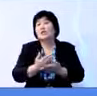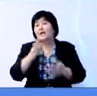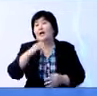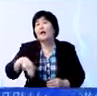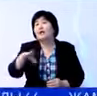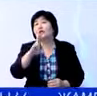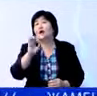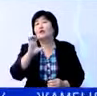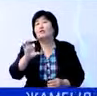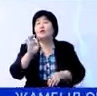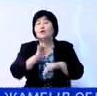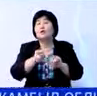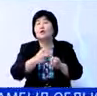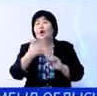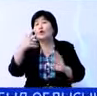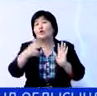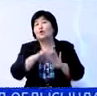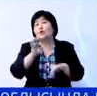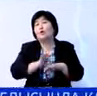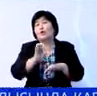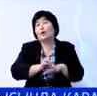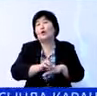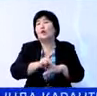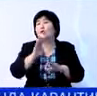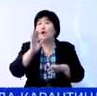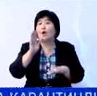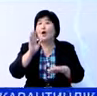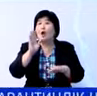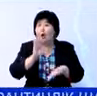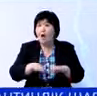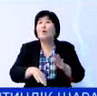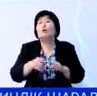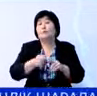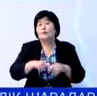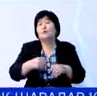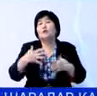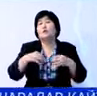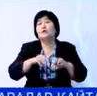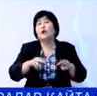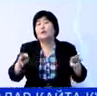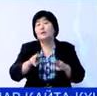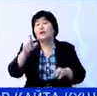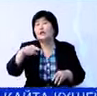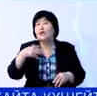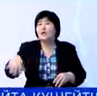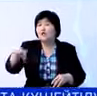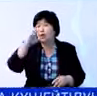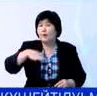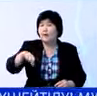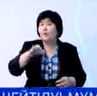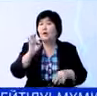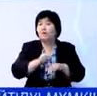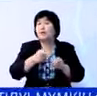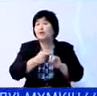Елімізде коронавирус жұқтырған 28 науқастың жағдайы ауыр. Бұл туралы денсаулық сақтау министрі Елжан Біртанов айтты. Жалпы елімізде коронавирус